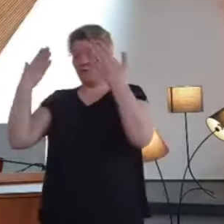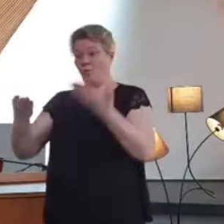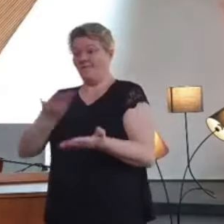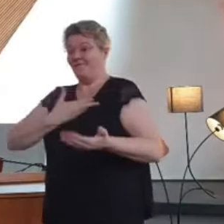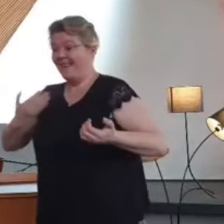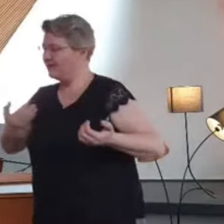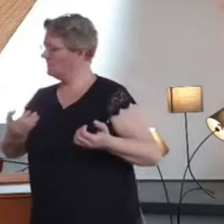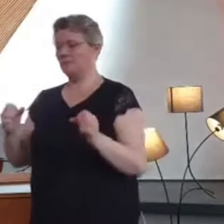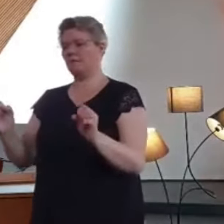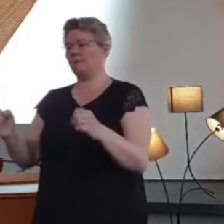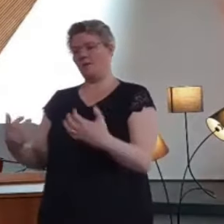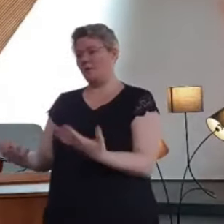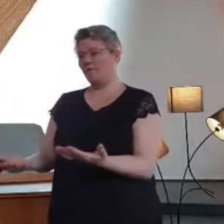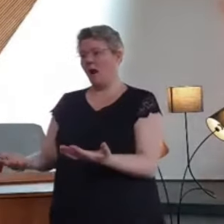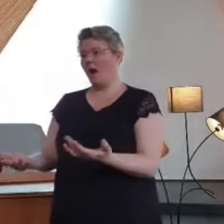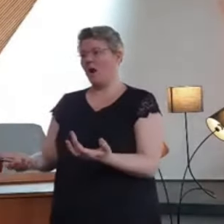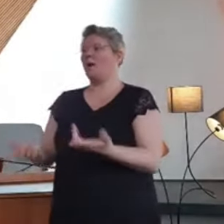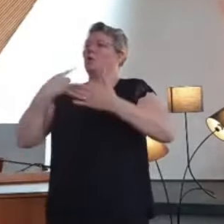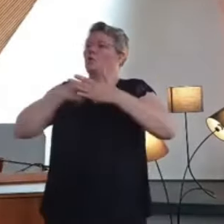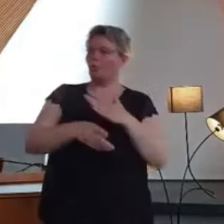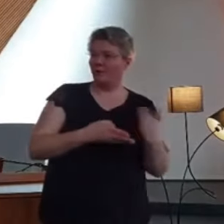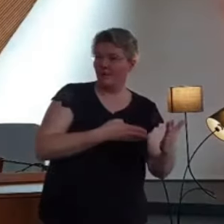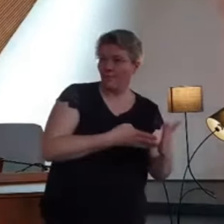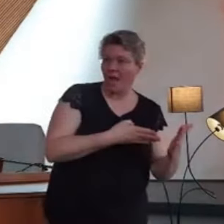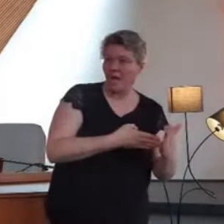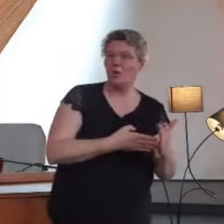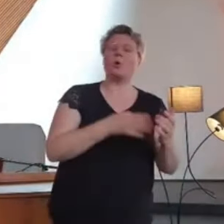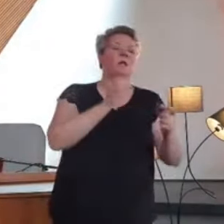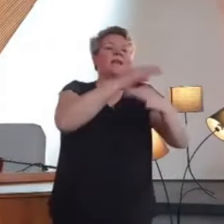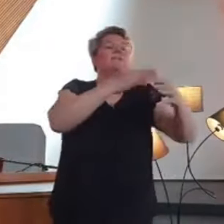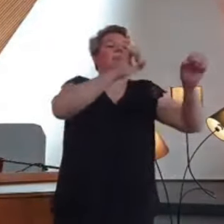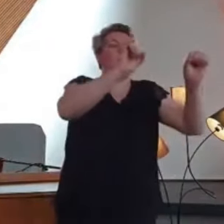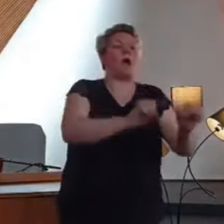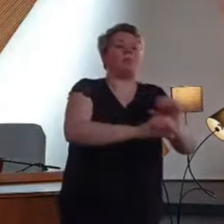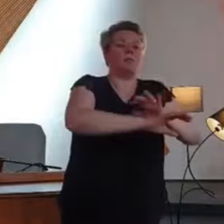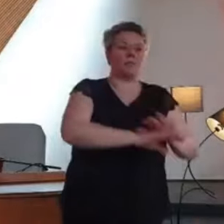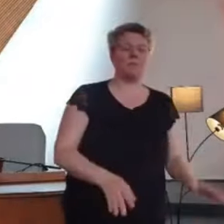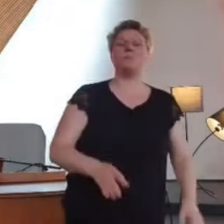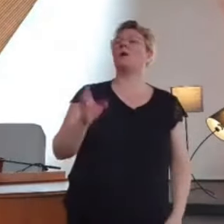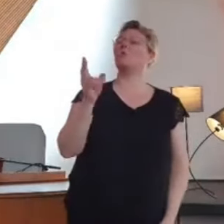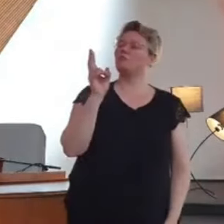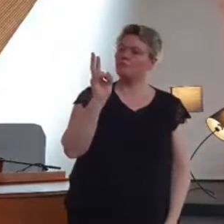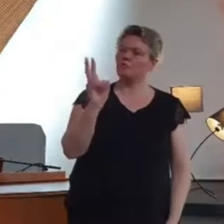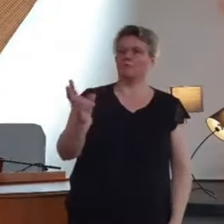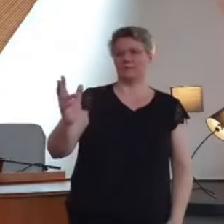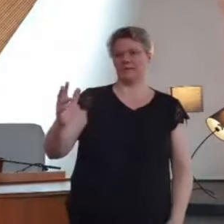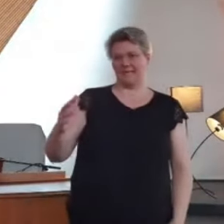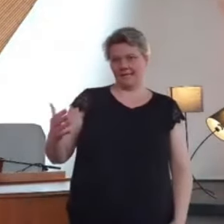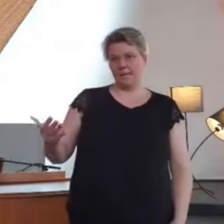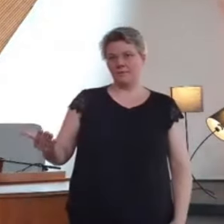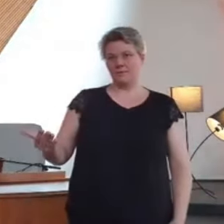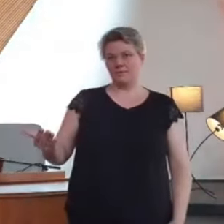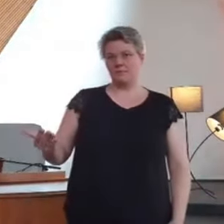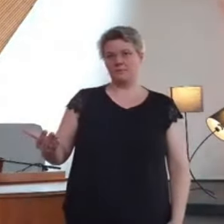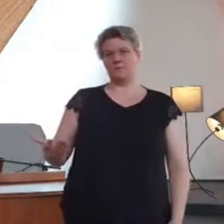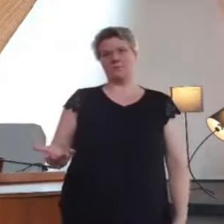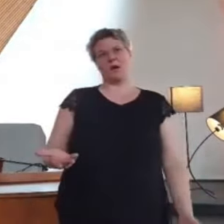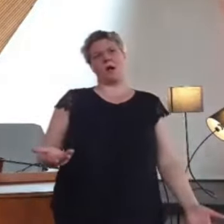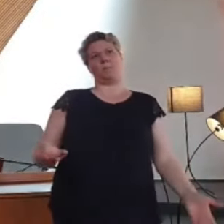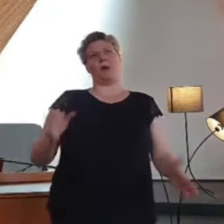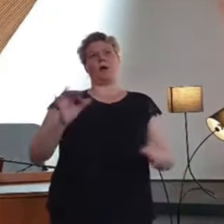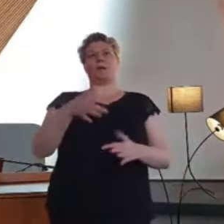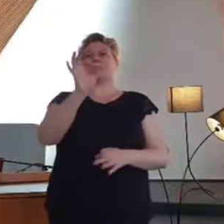kann wie vorher oder wie man es ohne Krankheit und Behinderung tun könnte. Aber ich kenne auch Menschen,